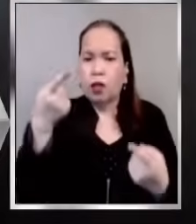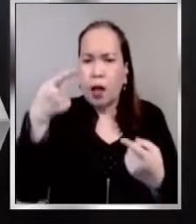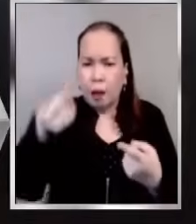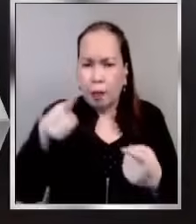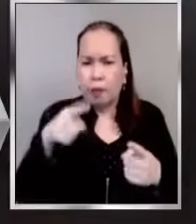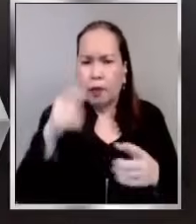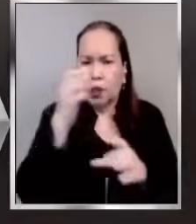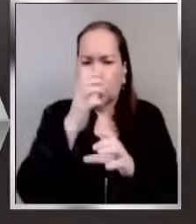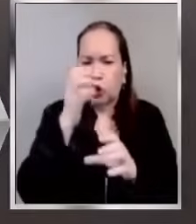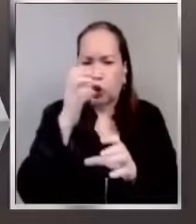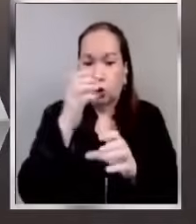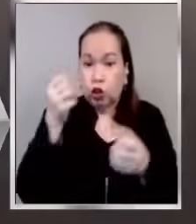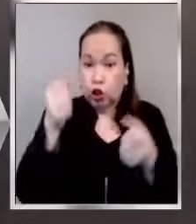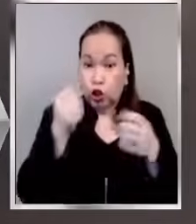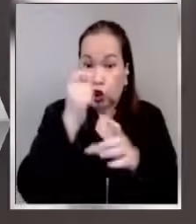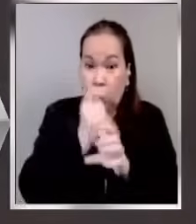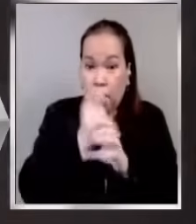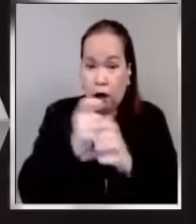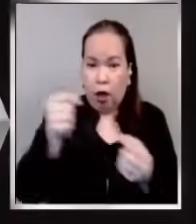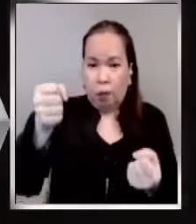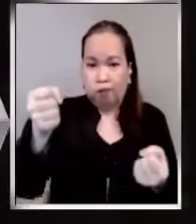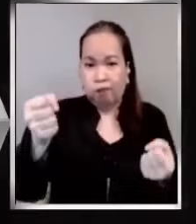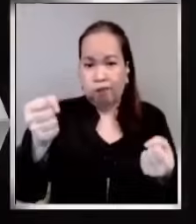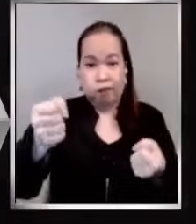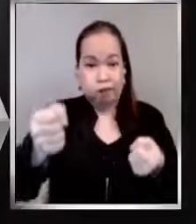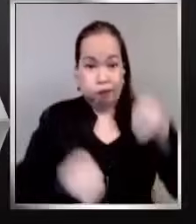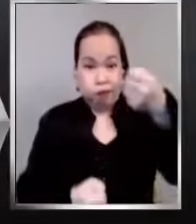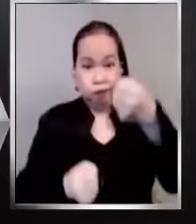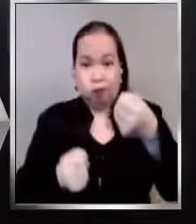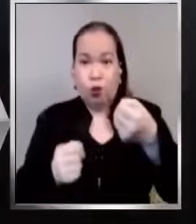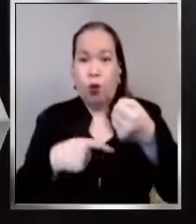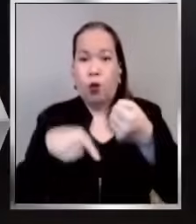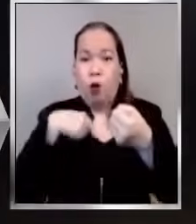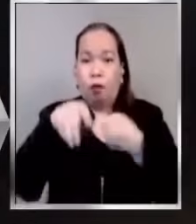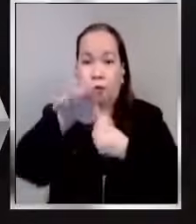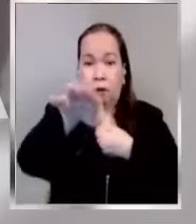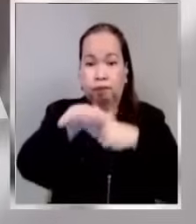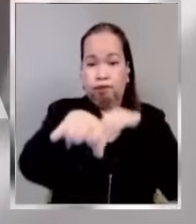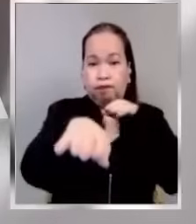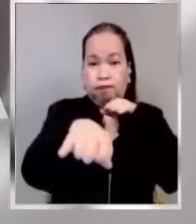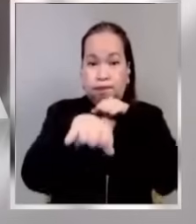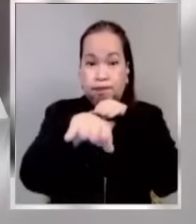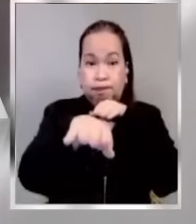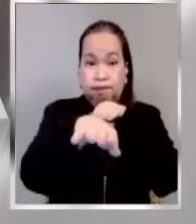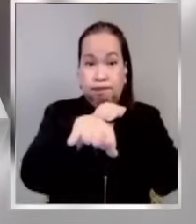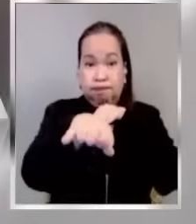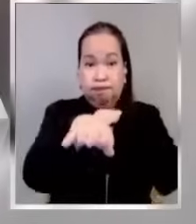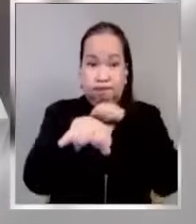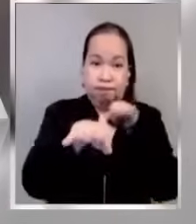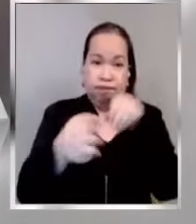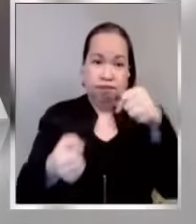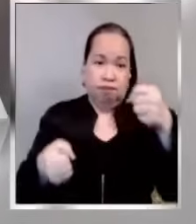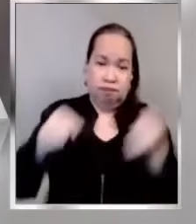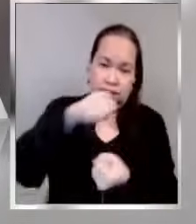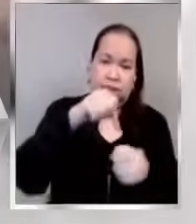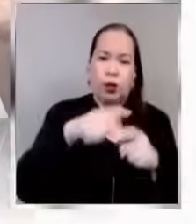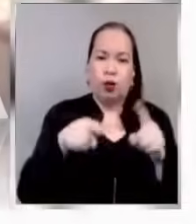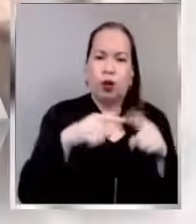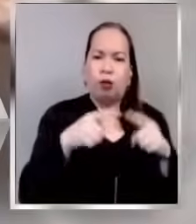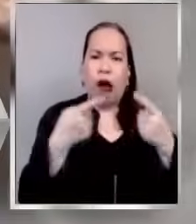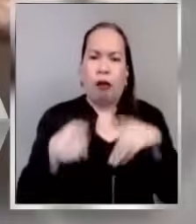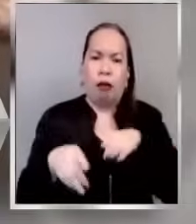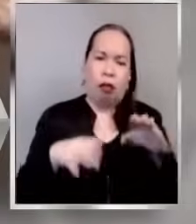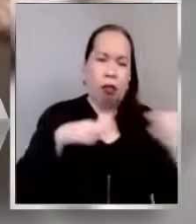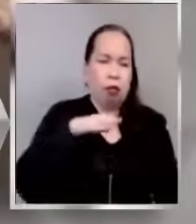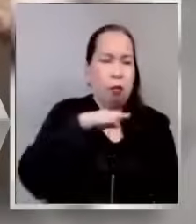sasakyang biglang nagpreno sa unahan nito. Pero dahil dyan, tumama ito sa SUV sa kabilang linya.